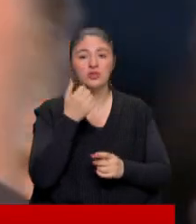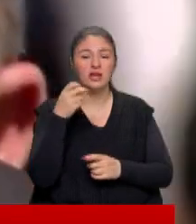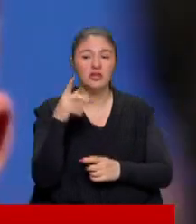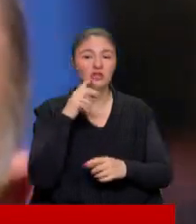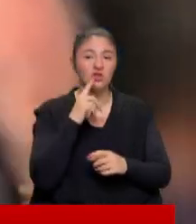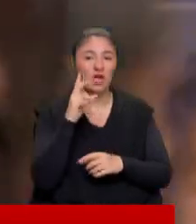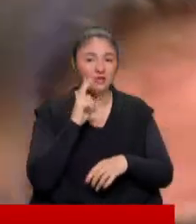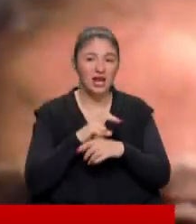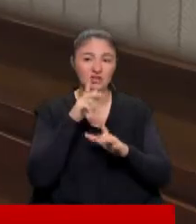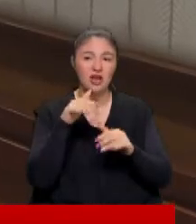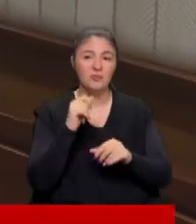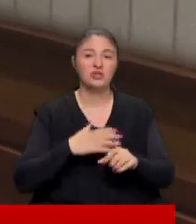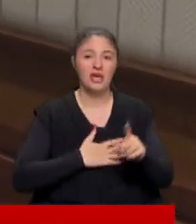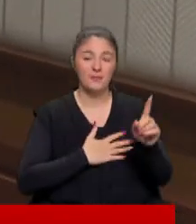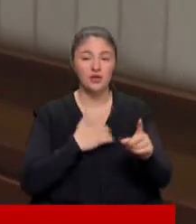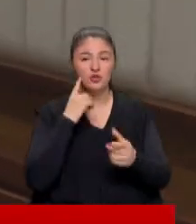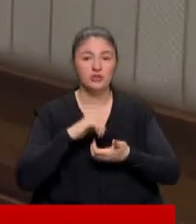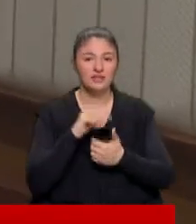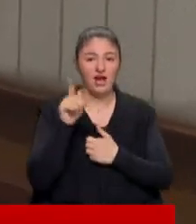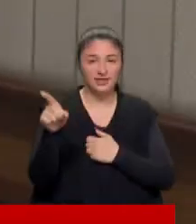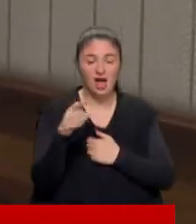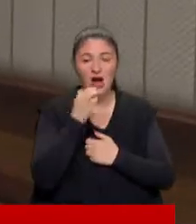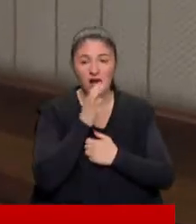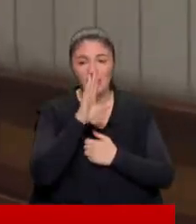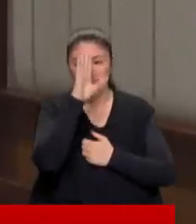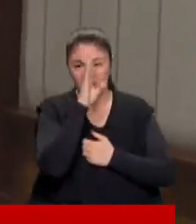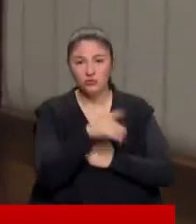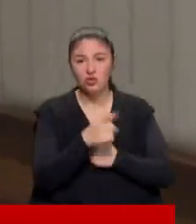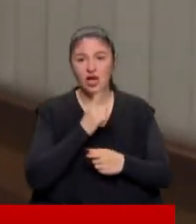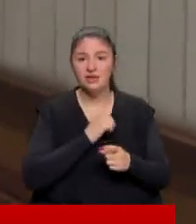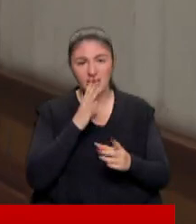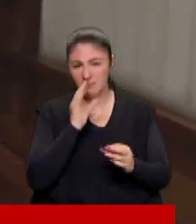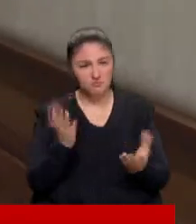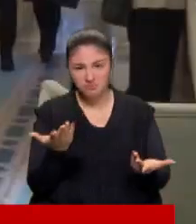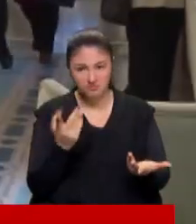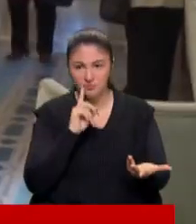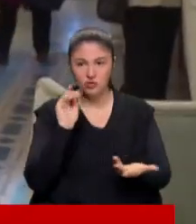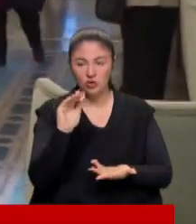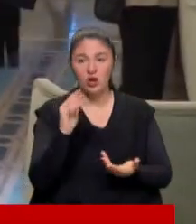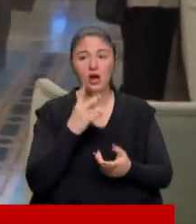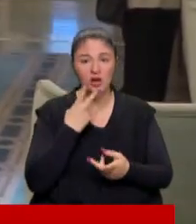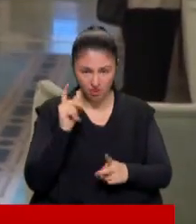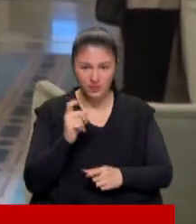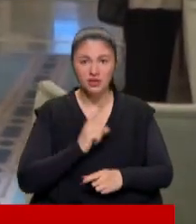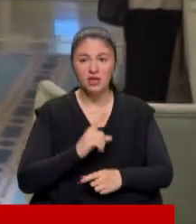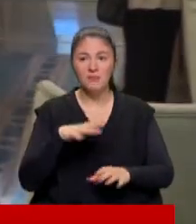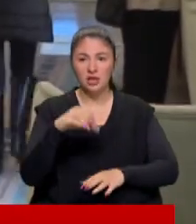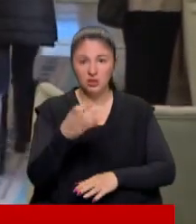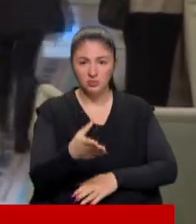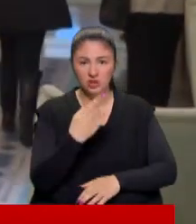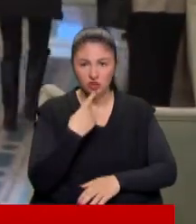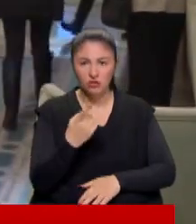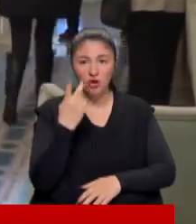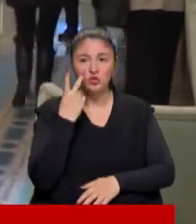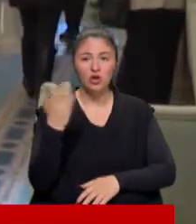sözlerini de hatırlatarak çağrı yapıyor CHP Cumhur İttifakı'na. Ankara ve İstanbul'da adayınız kim diye soruyor. Açıklayın adayınızı. Meydan burada